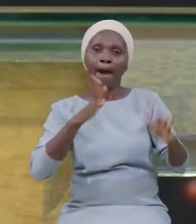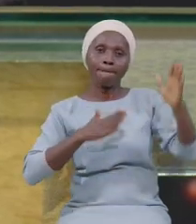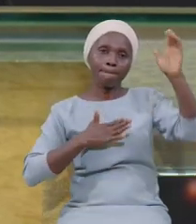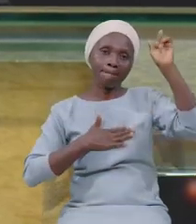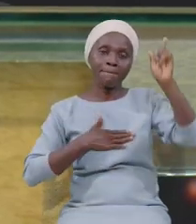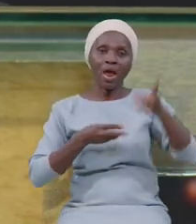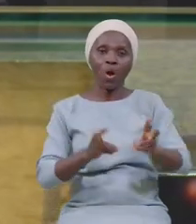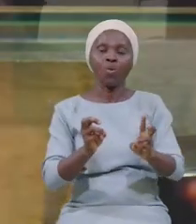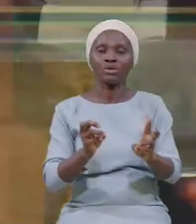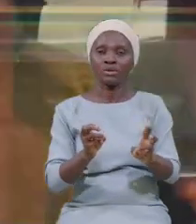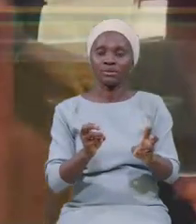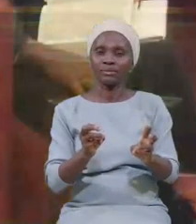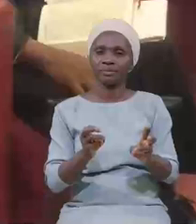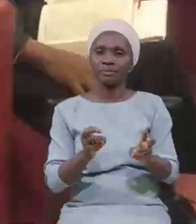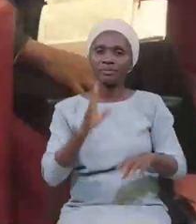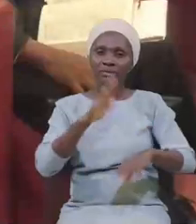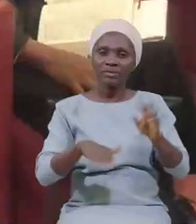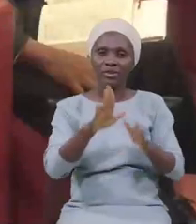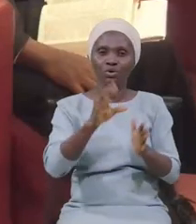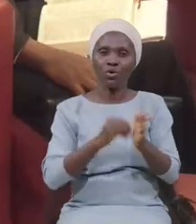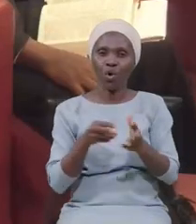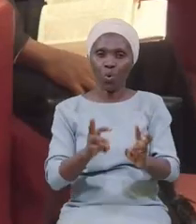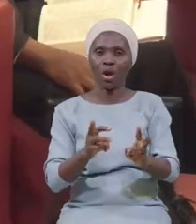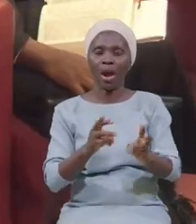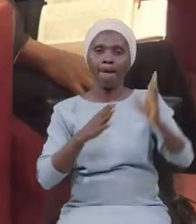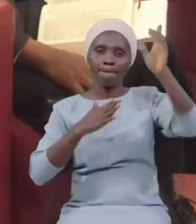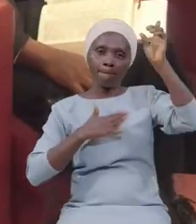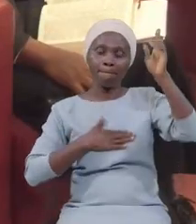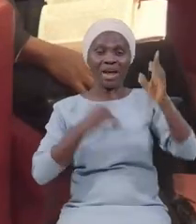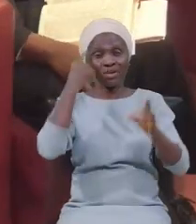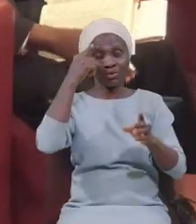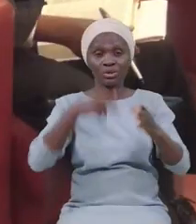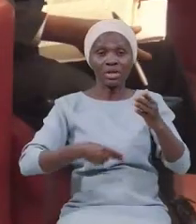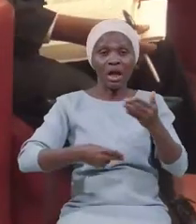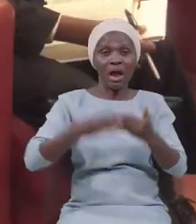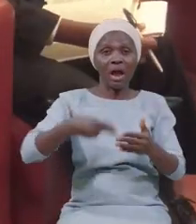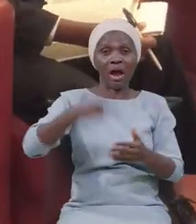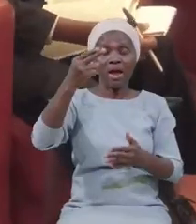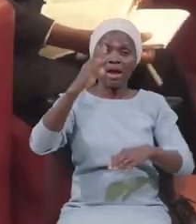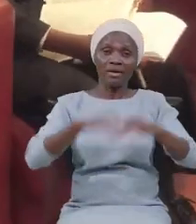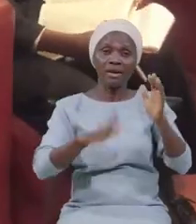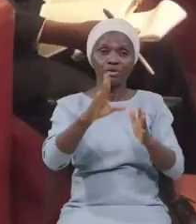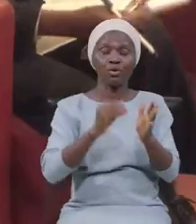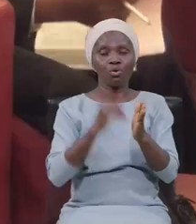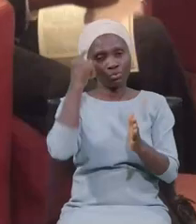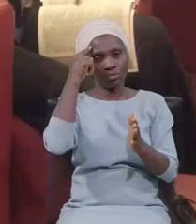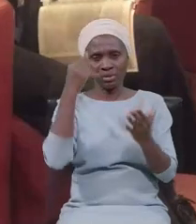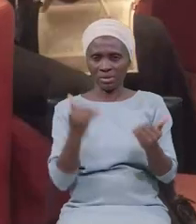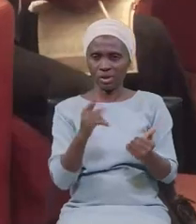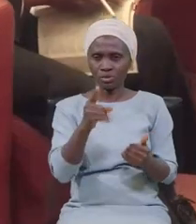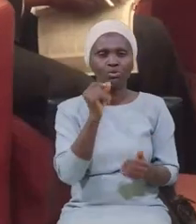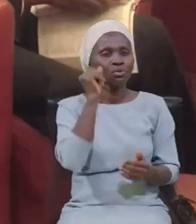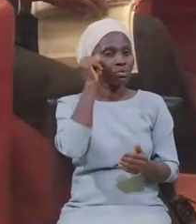vos voix et mes pensées au-dessus de vos pensées. Gardez cela à l'esprit et comprenez